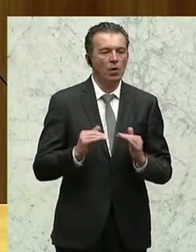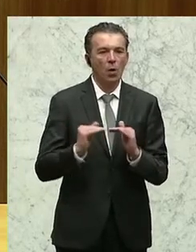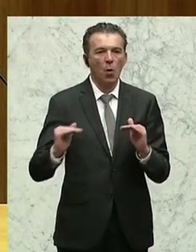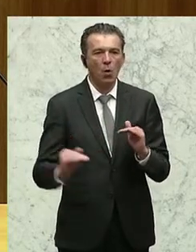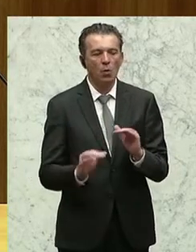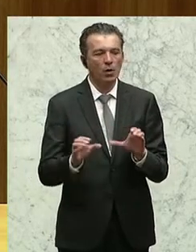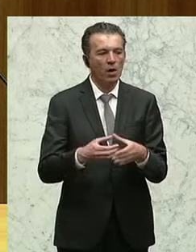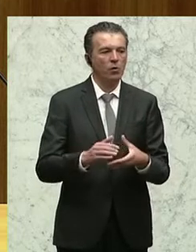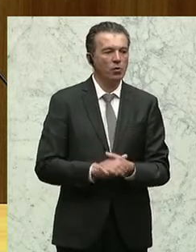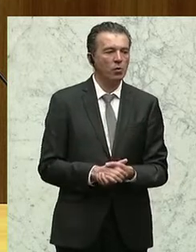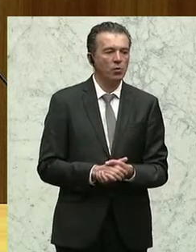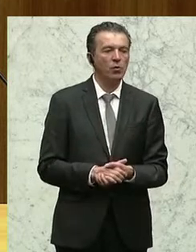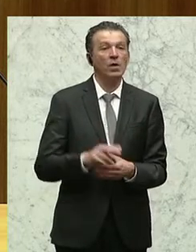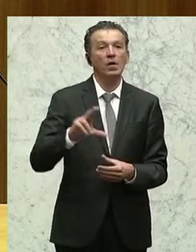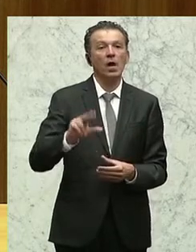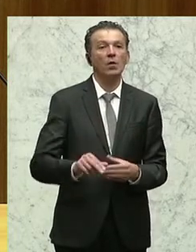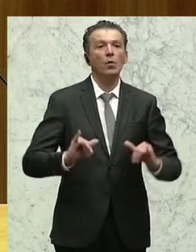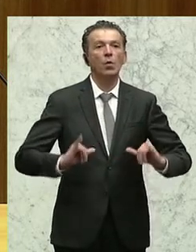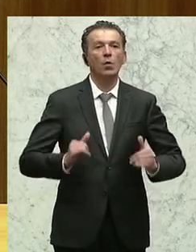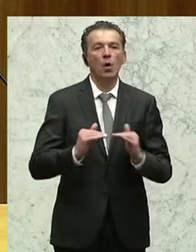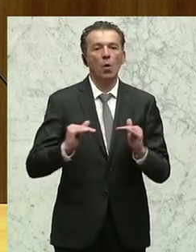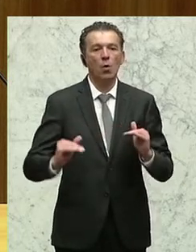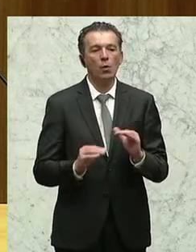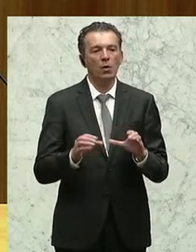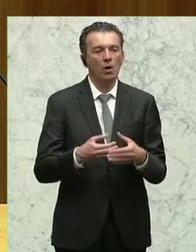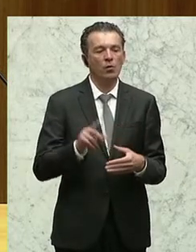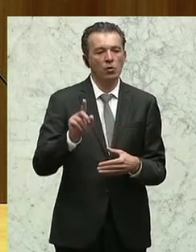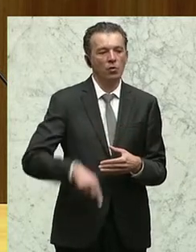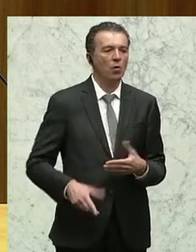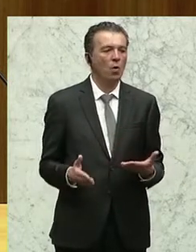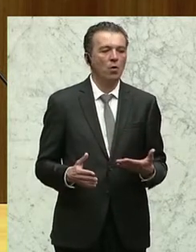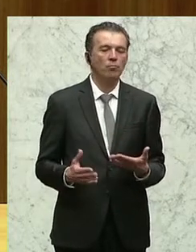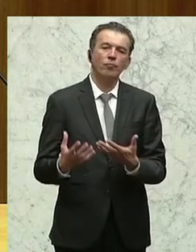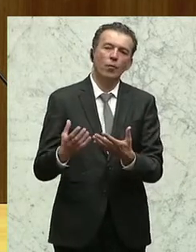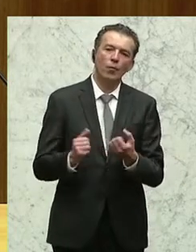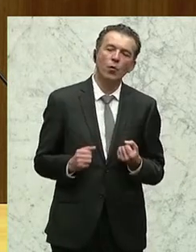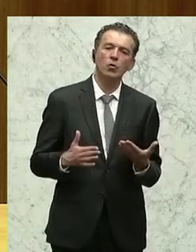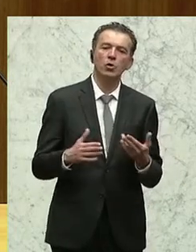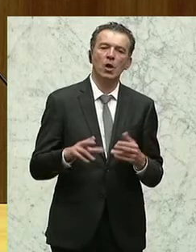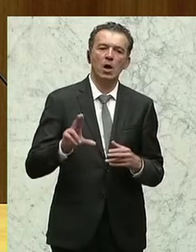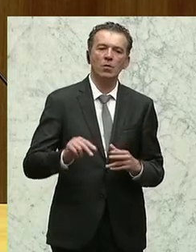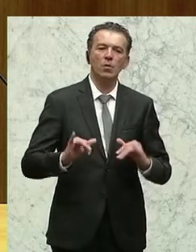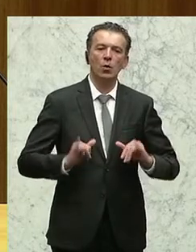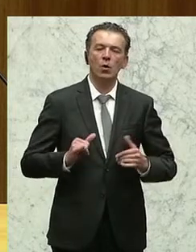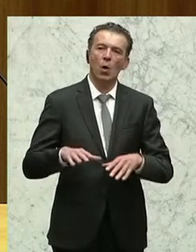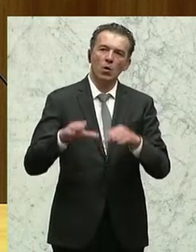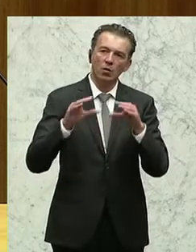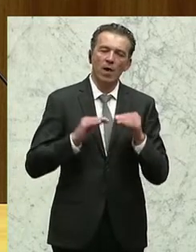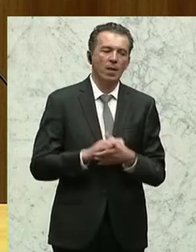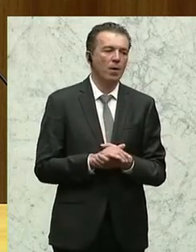Südtirol-Unterausschuss. Dieser Südtirol-Unterausschuss soll die Anliegen Südtirols